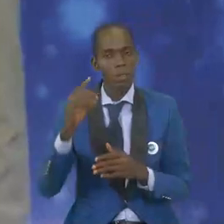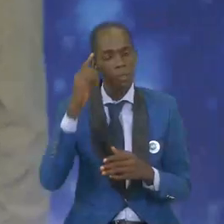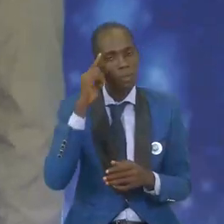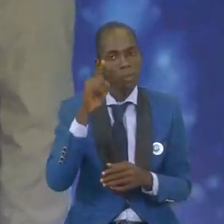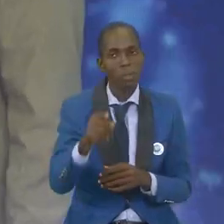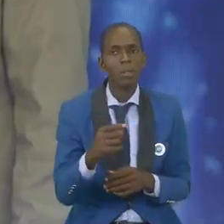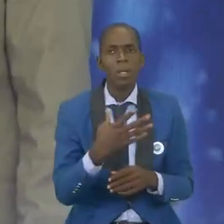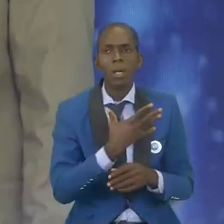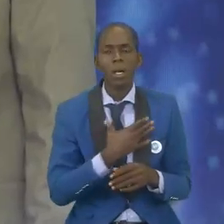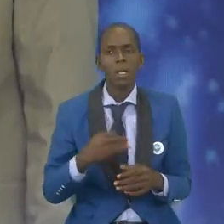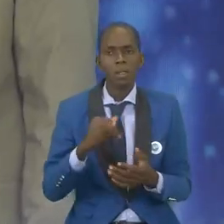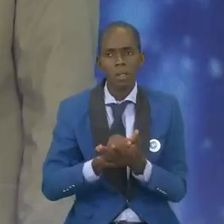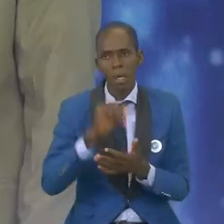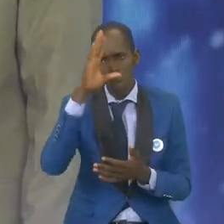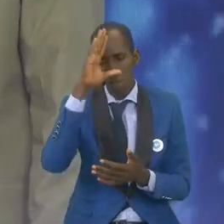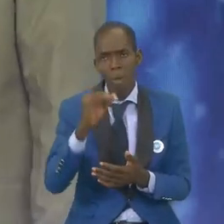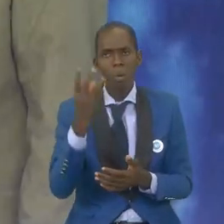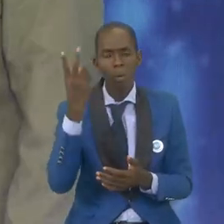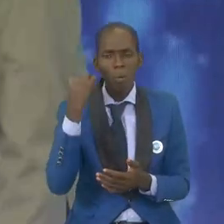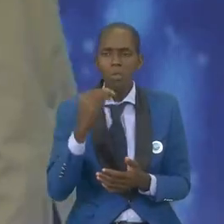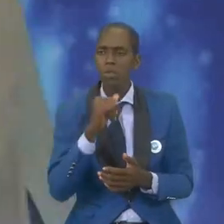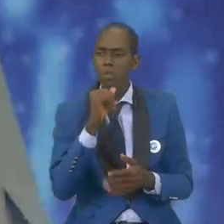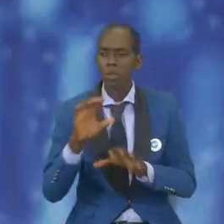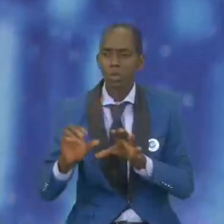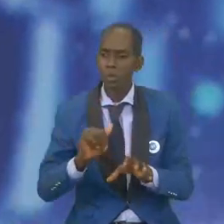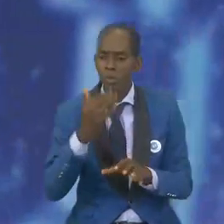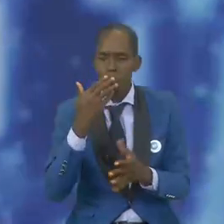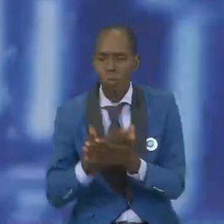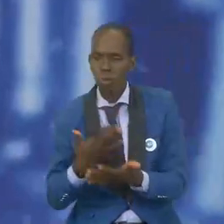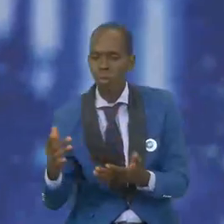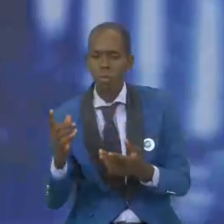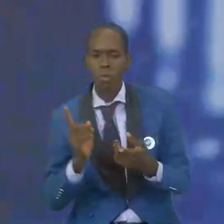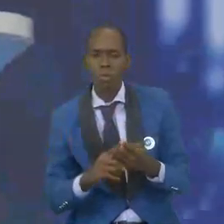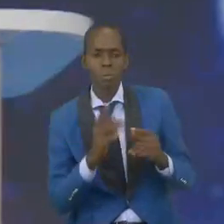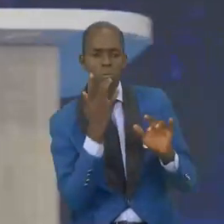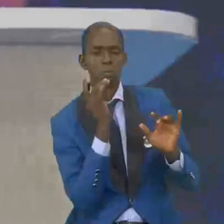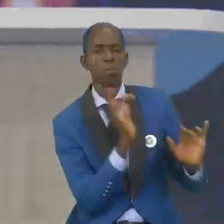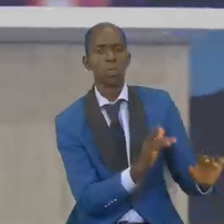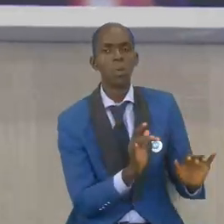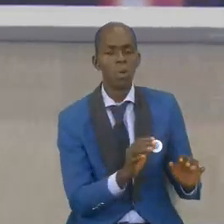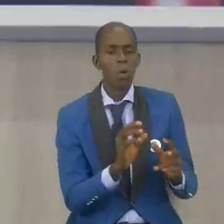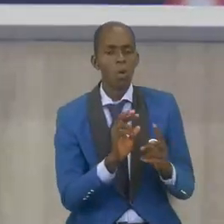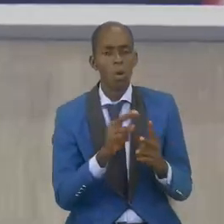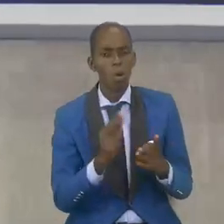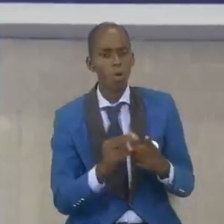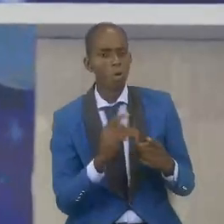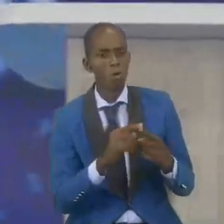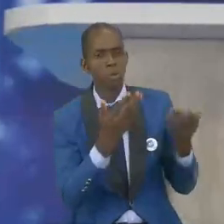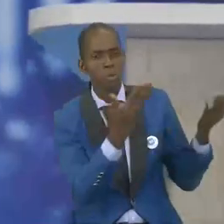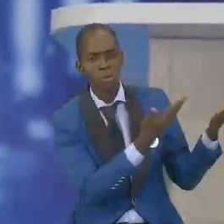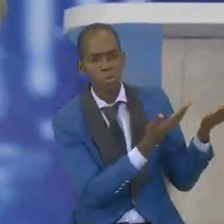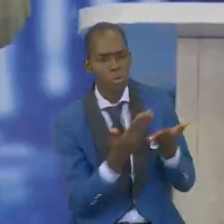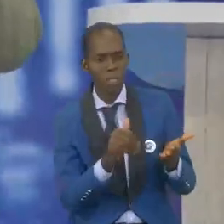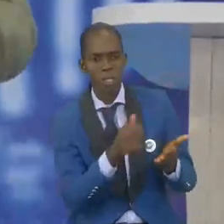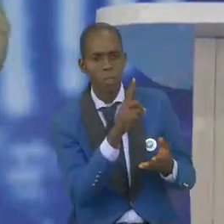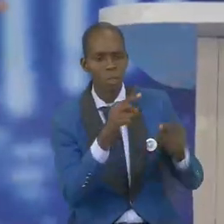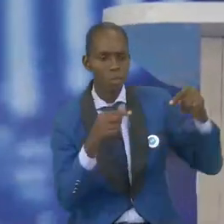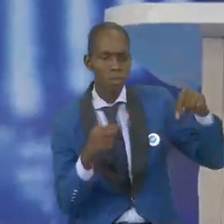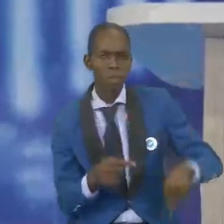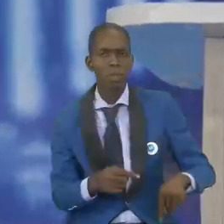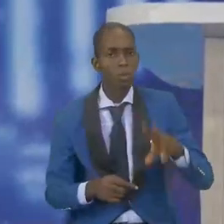Dieu avait consenti avec lui. Il ne faisait pas pour cracher sur qui que ce soit. Il n'était pas